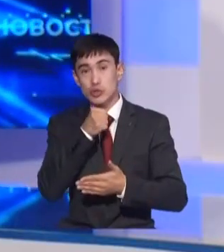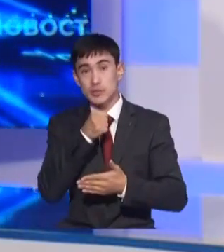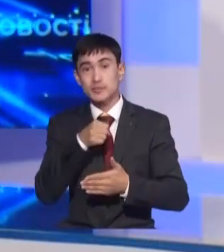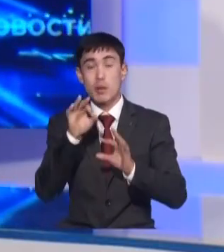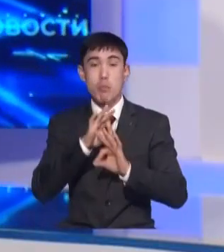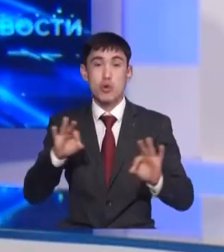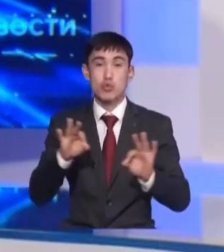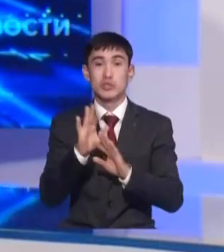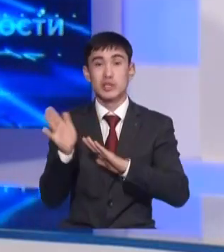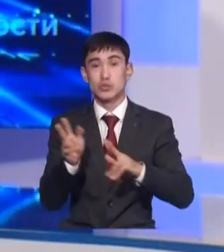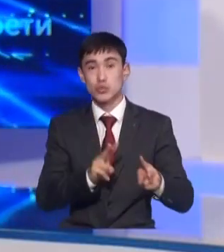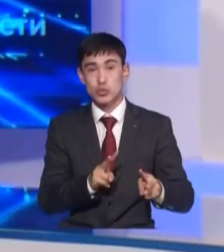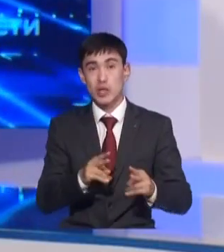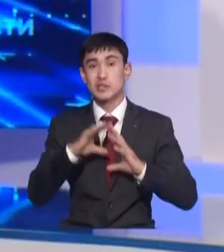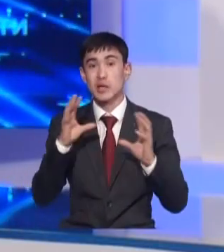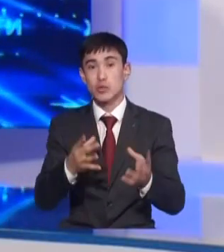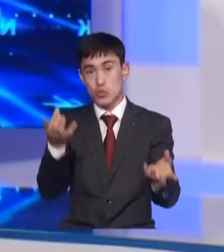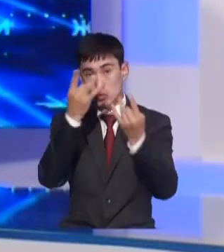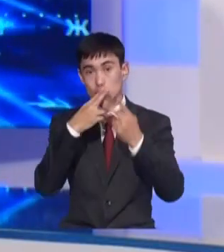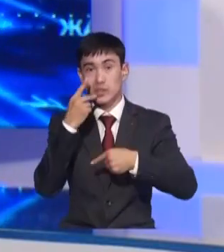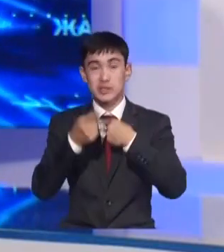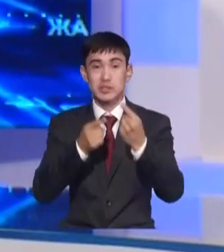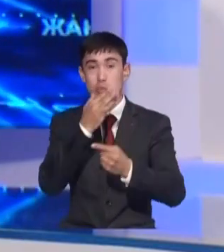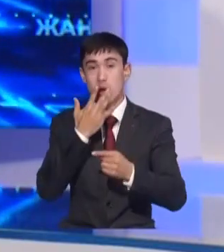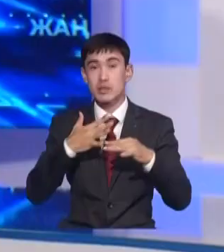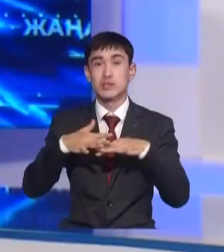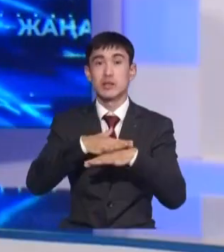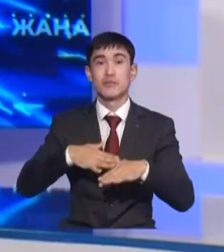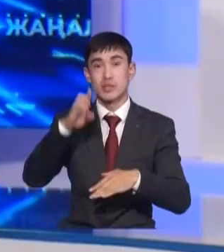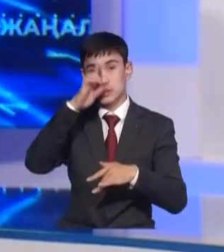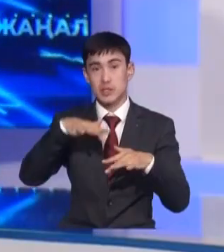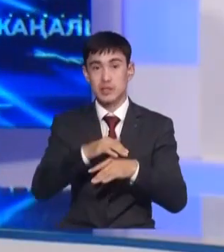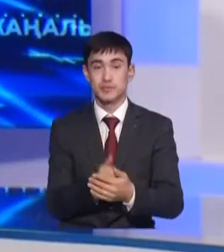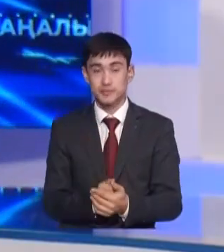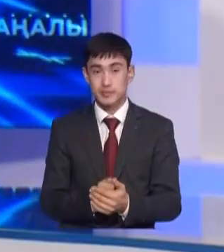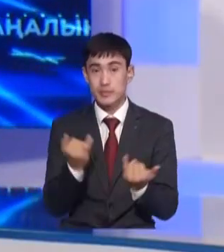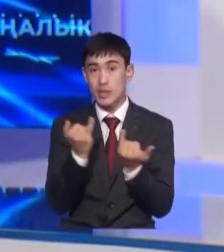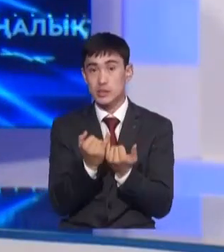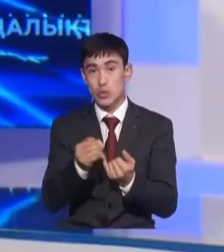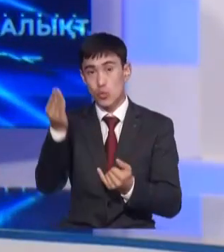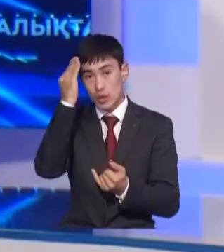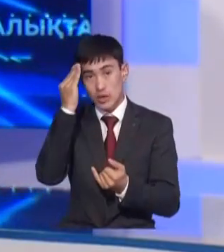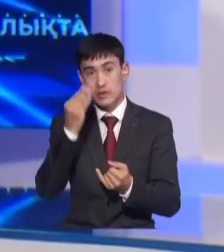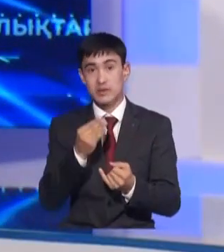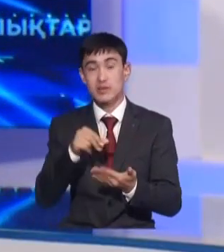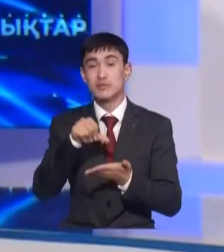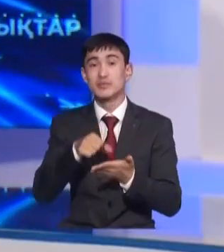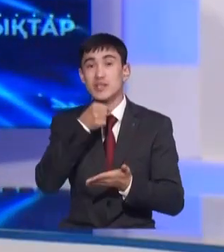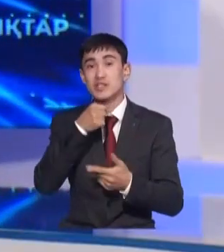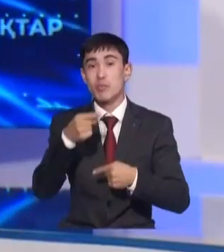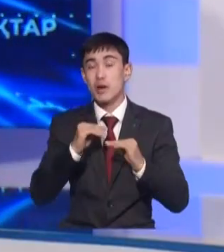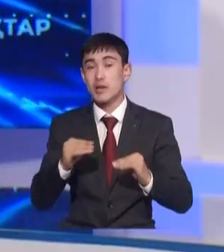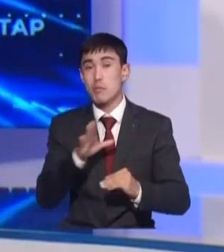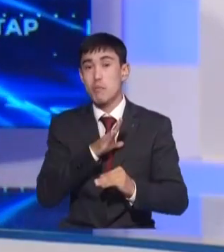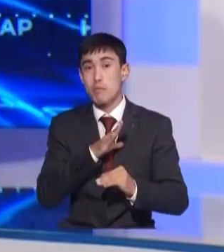не только поют и танцуют, но и сохраняют культуру и традиции многонационального народа нашей страны. В гостях у талантливых